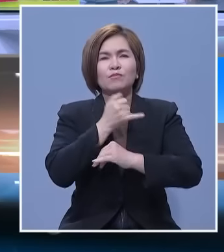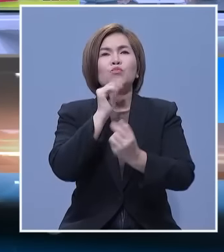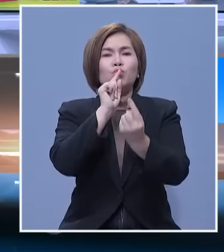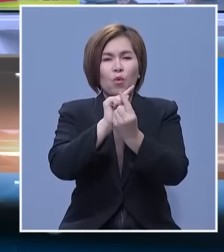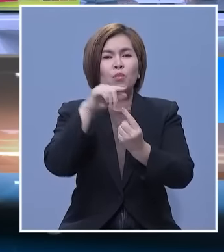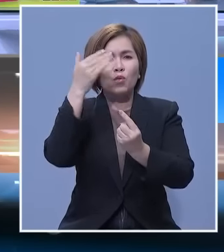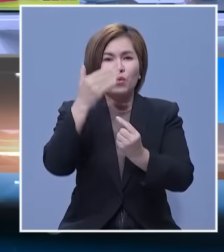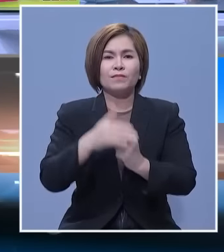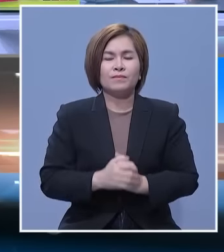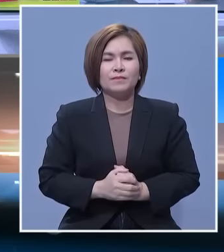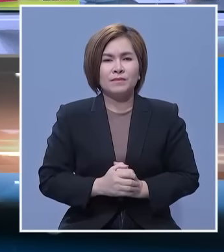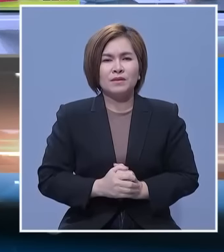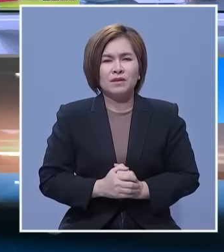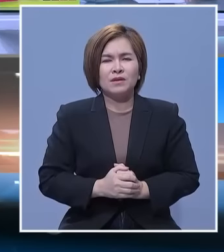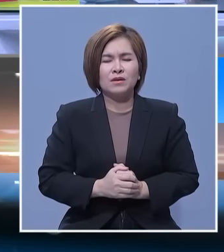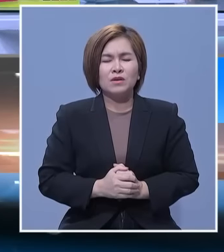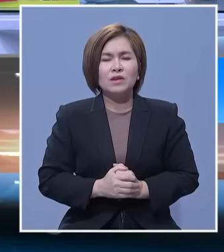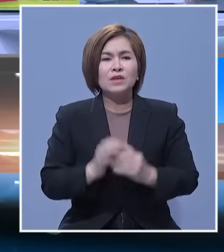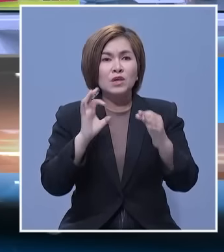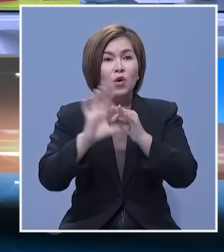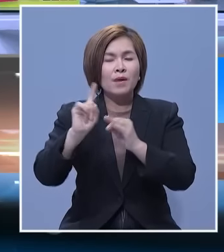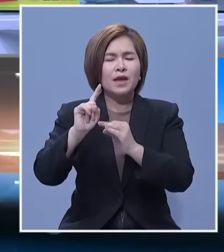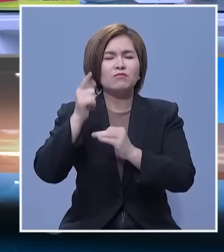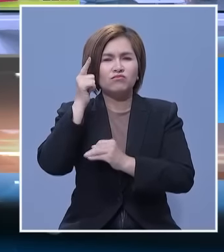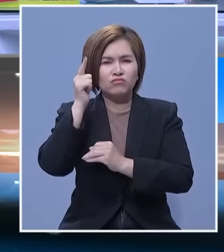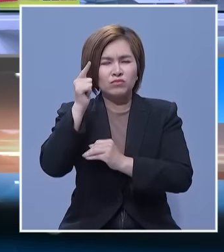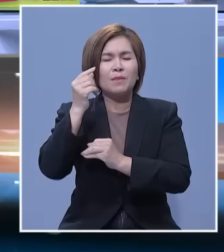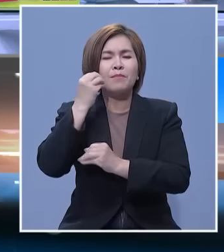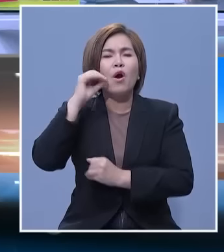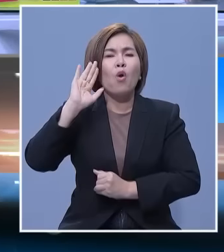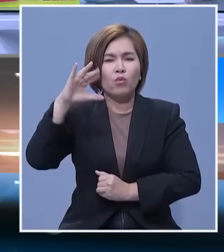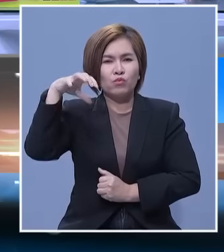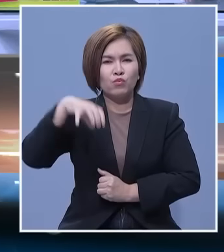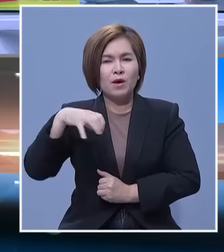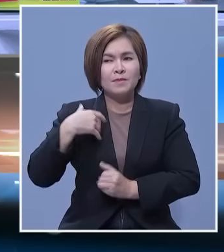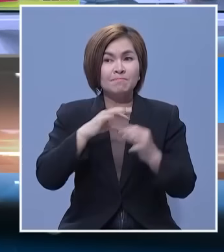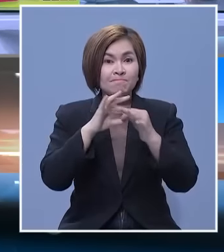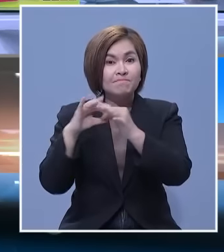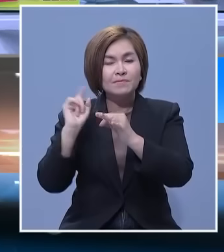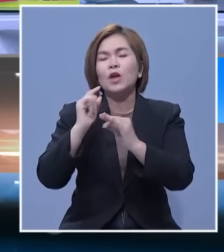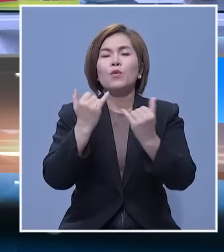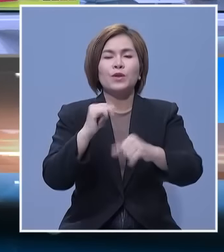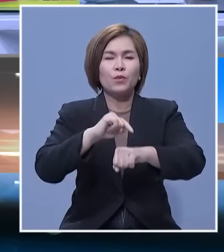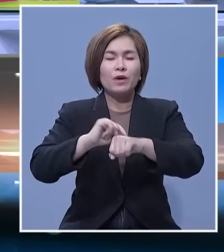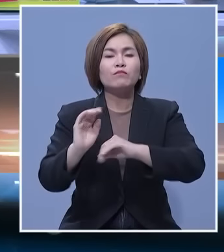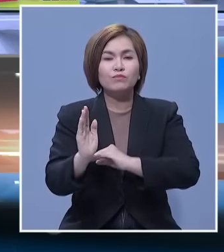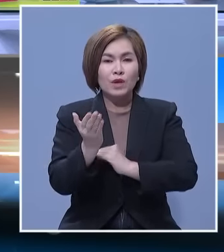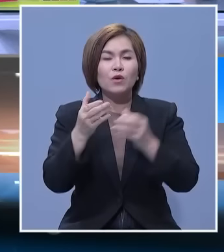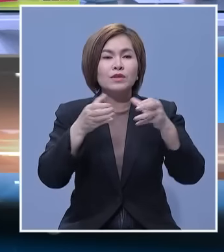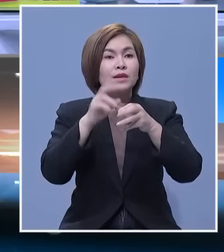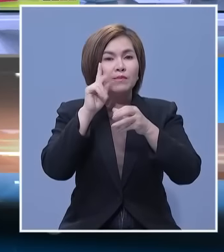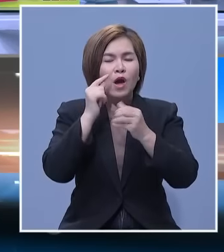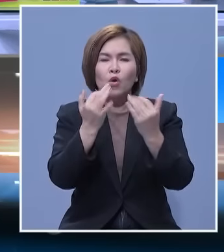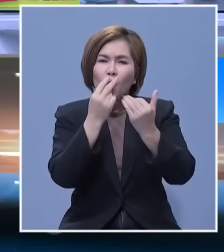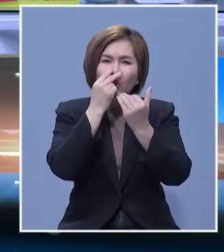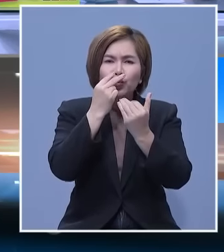ทีนี้หลายคนก็โอ้โหไปโยงถึงบ้านจันทร์สองล่าและบรรยากาศก็คึกคักเหมือนกันเรียกได้ว่าเมื่อช่วงเช้าที่ผ่านมาเนี่ยนักข่าวก็ยังจับต